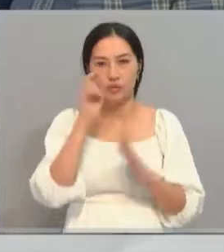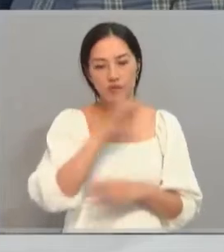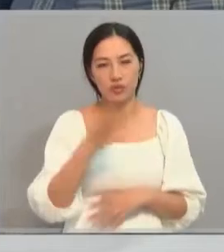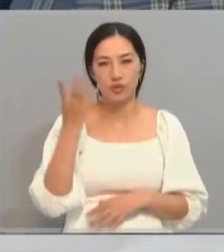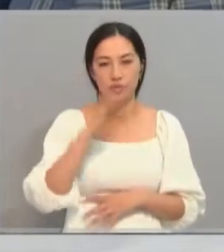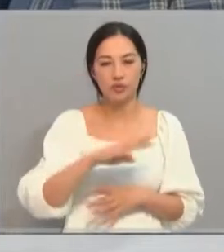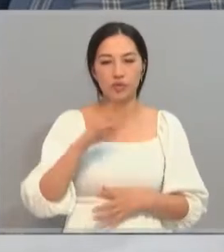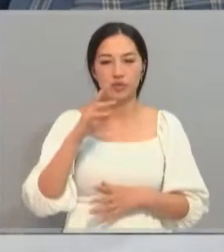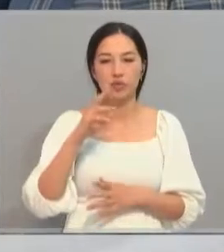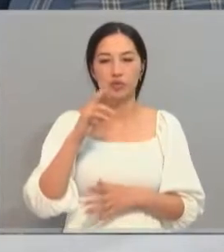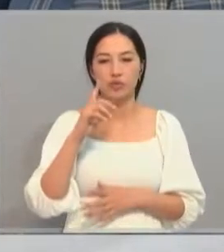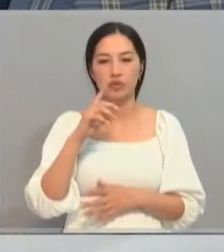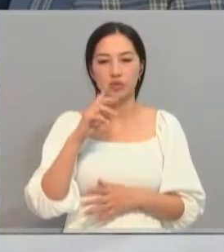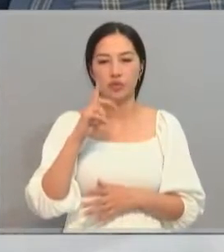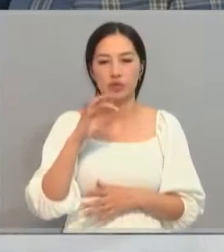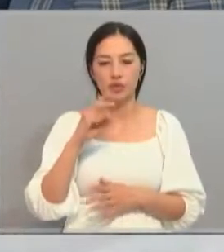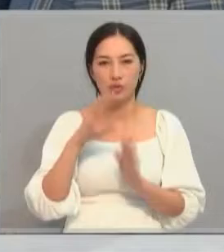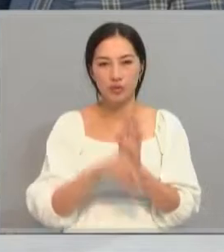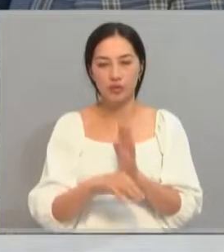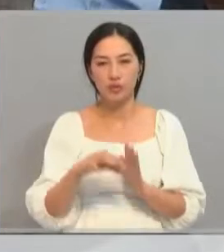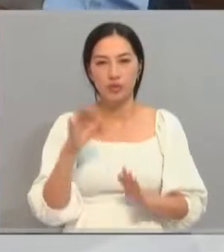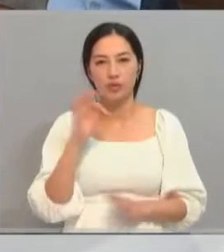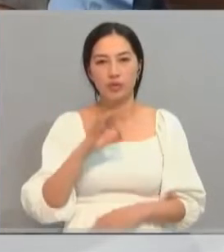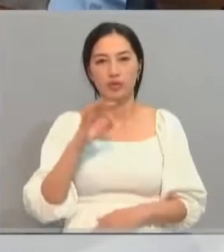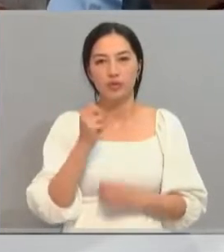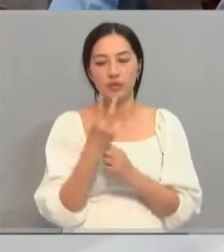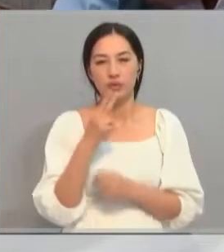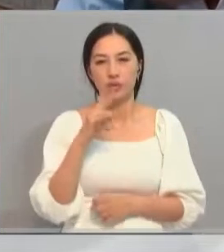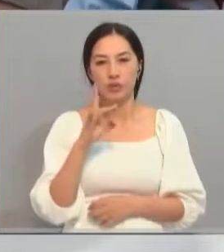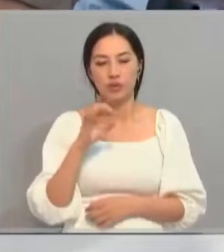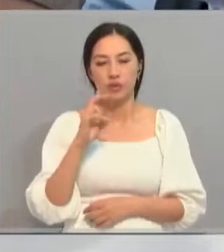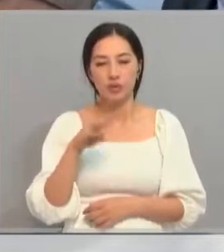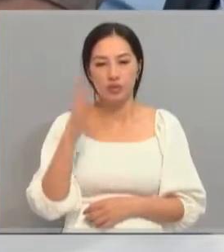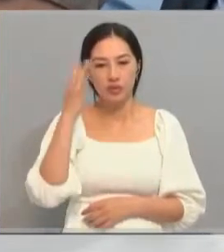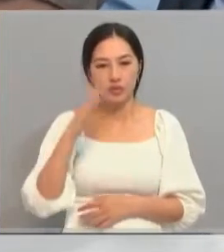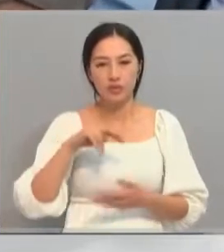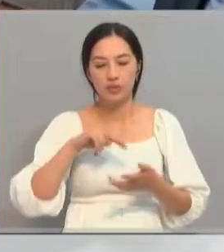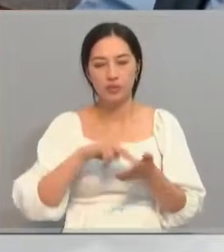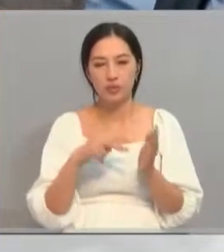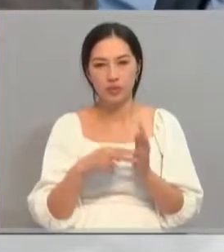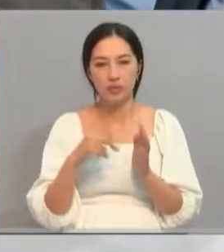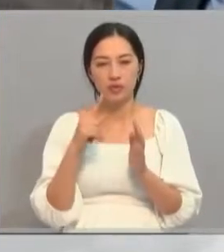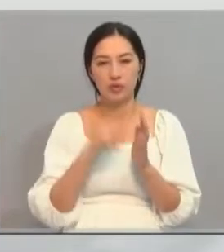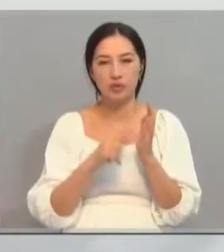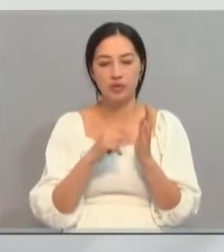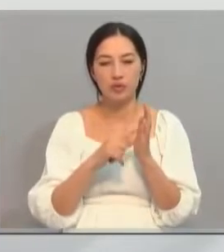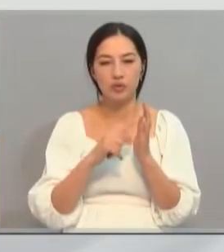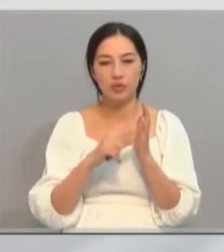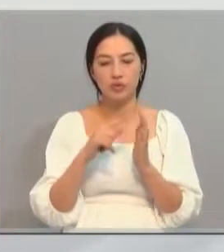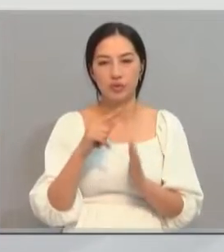4 производственных зоны. В этом году было реализовано 12 проектов, создано более 700 рабочих мест.